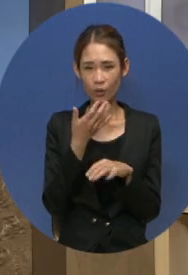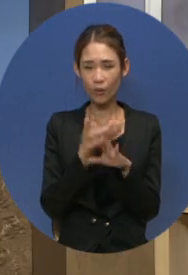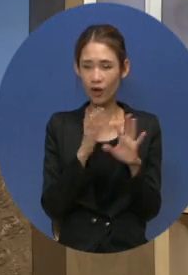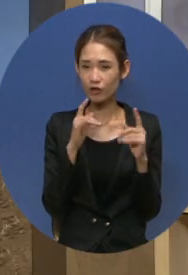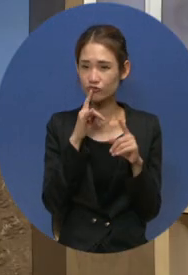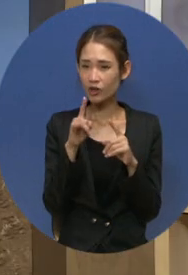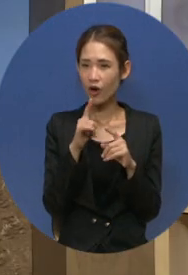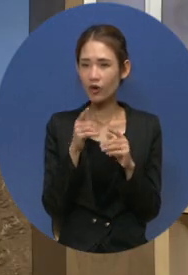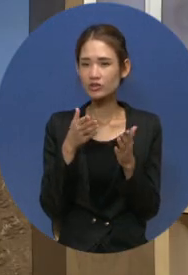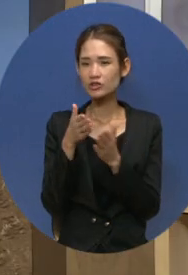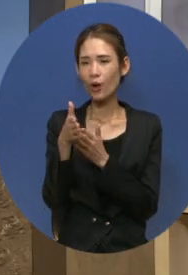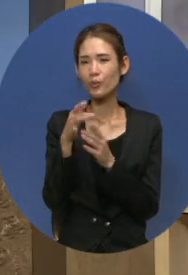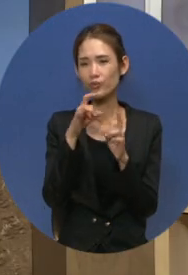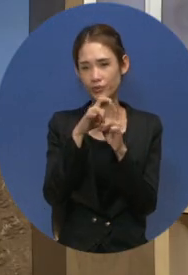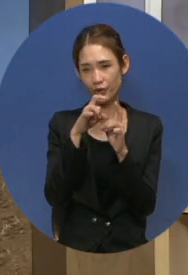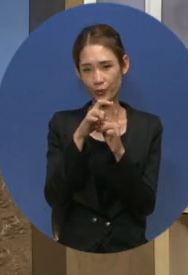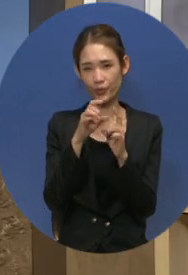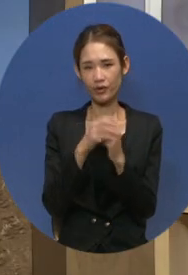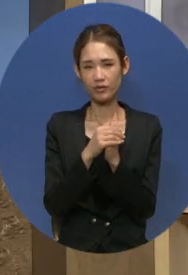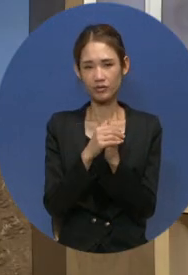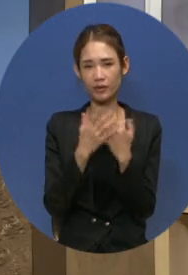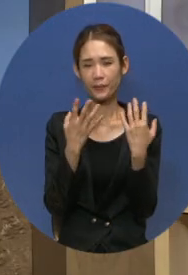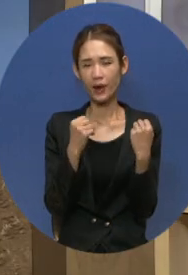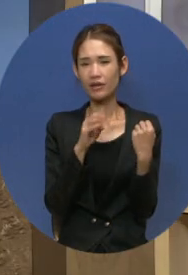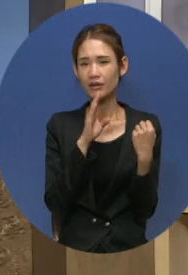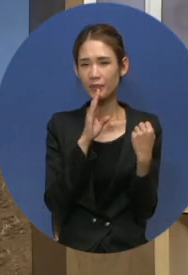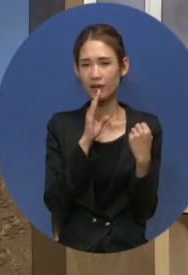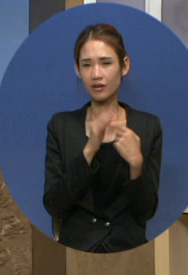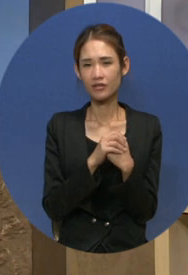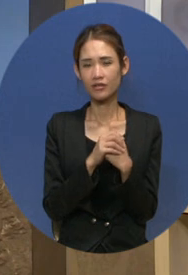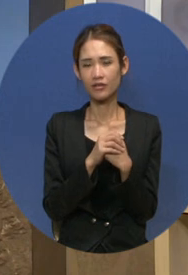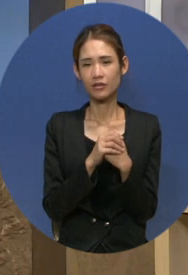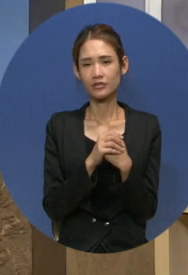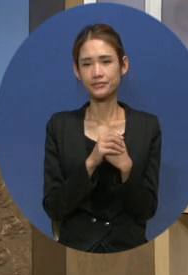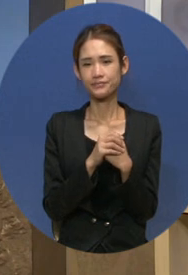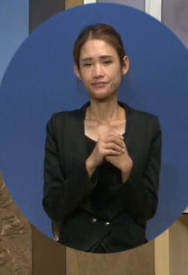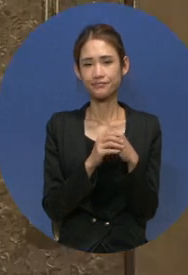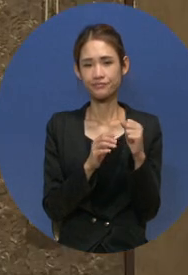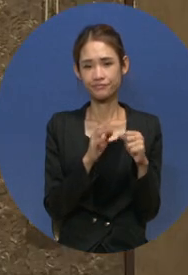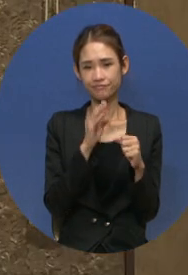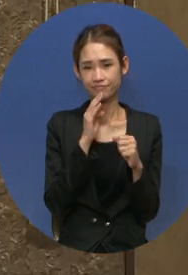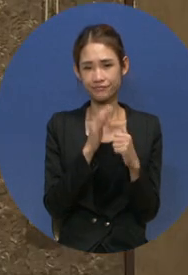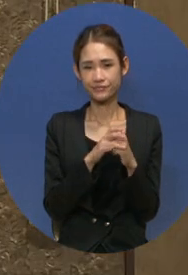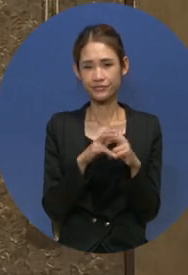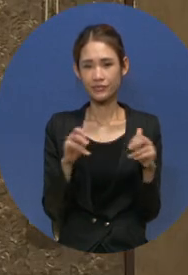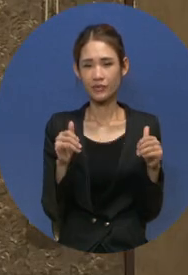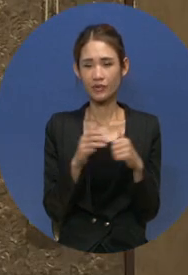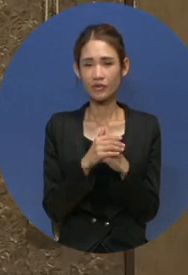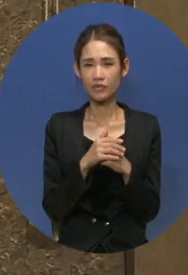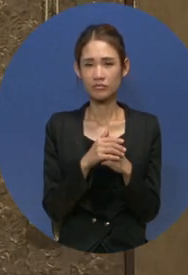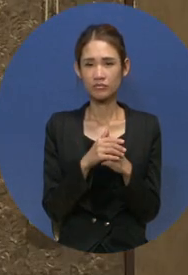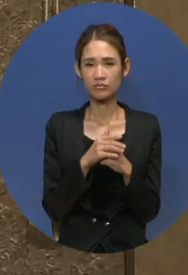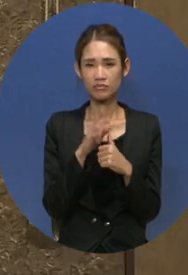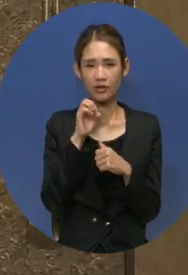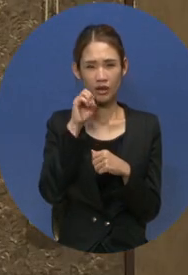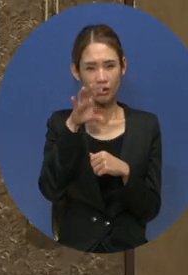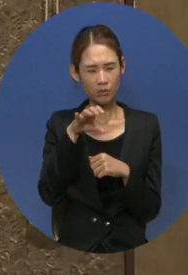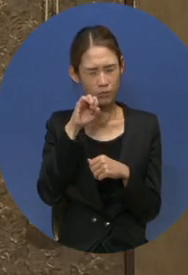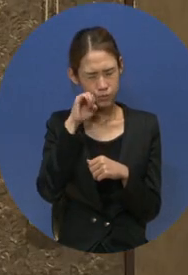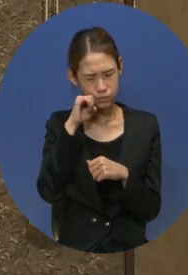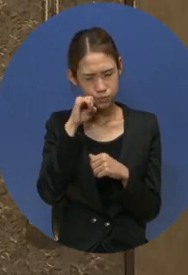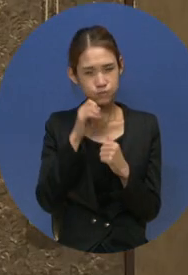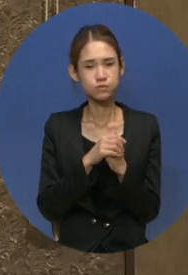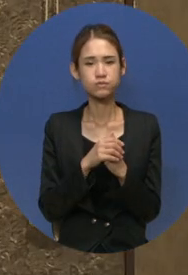전문 용어가 네. 많이 있는 것 같아요. 제 생각에도. 예, 그래요. 그래서 우리 장애인분들이 말은 안 하지만